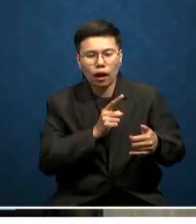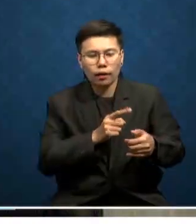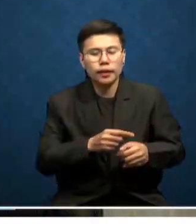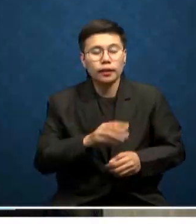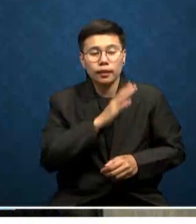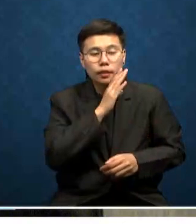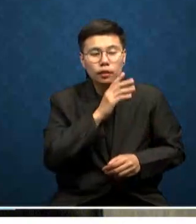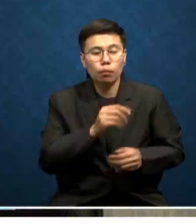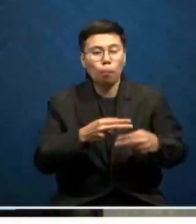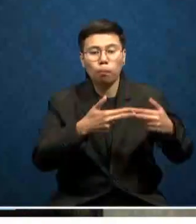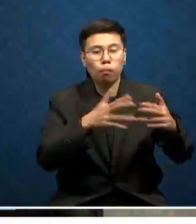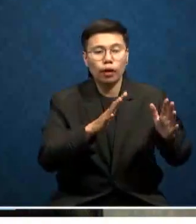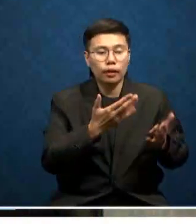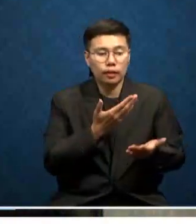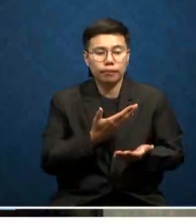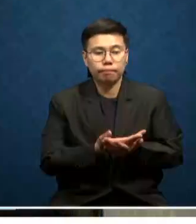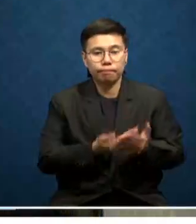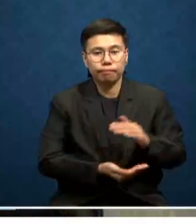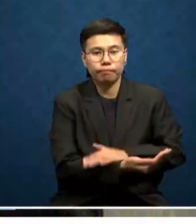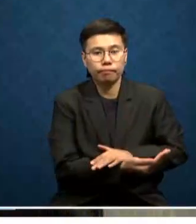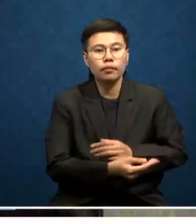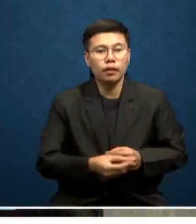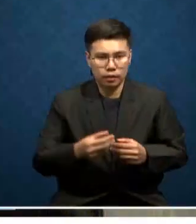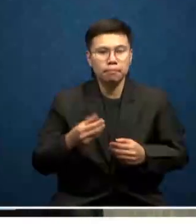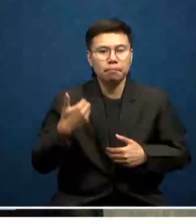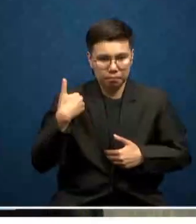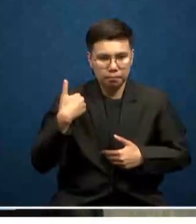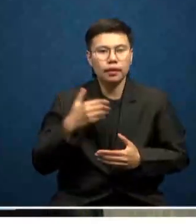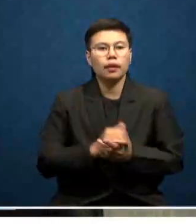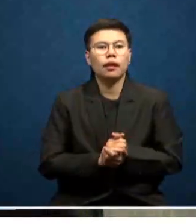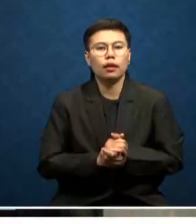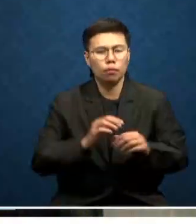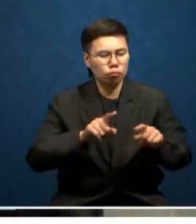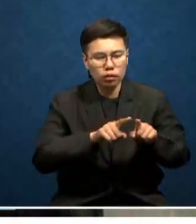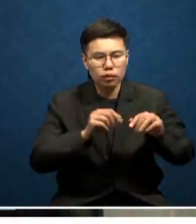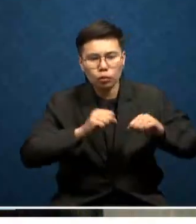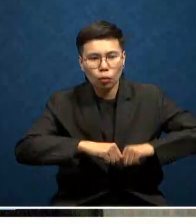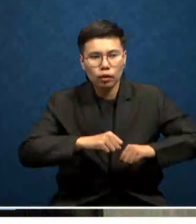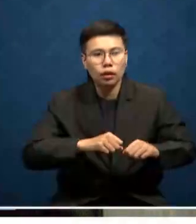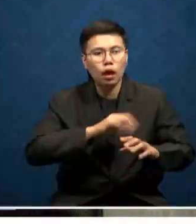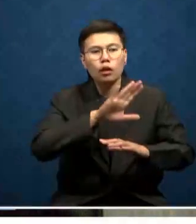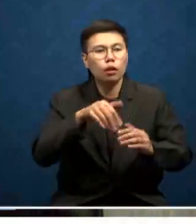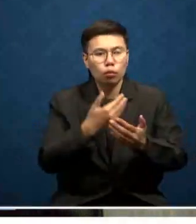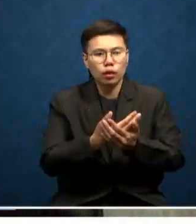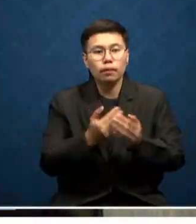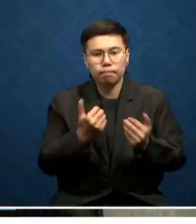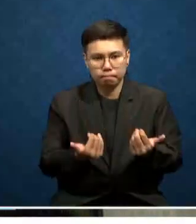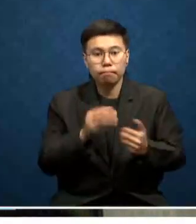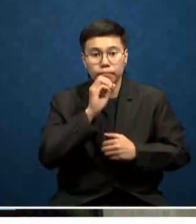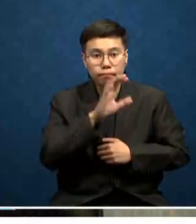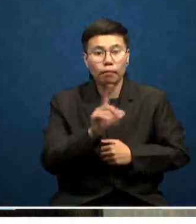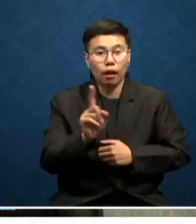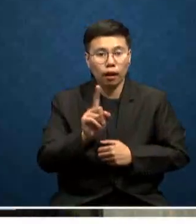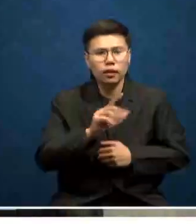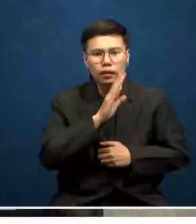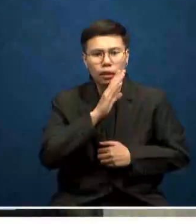าจะให้เพื่อที่จะดำเนินการอย่างใดอย่างหนึ่งนั้นสิ่งเหล่านี้จะเป็นตัวบ่งบอกว่าถ้